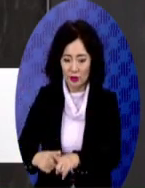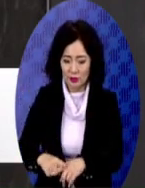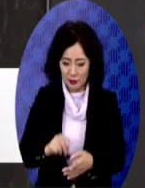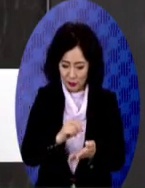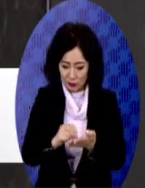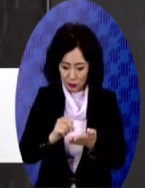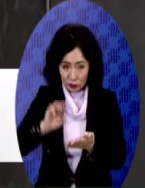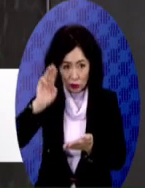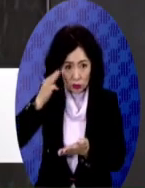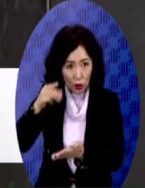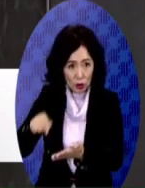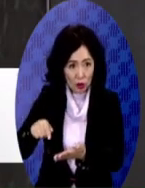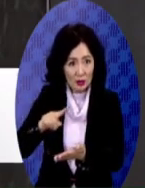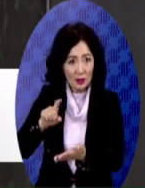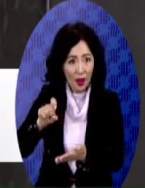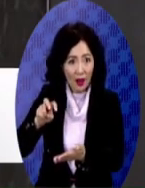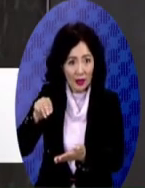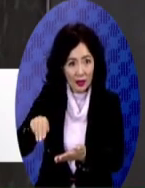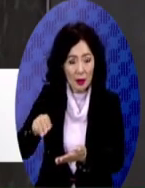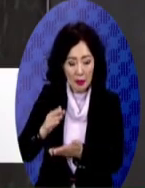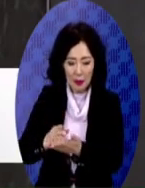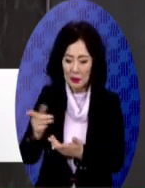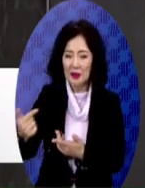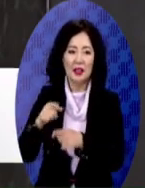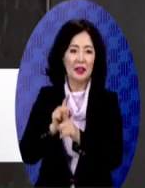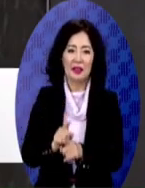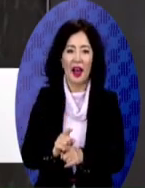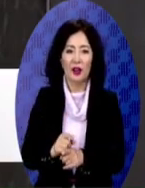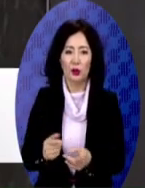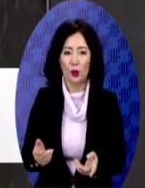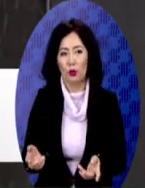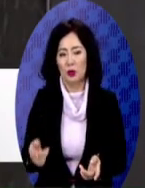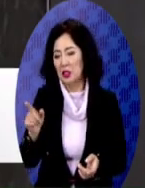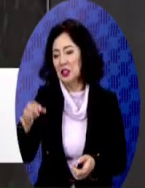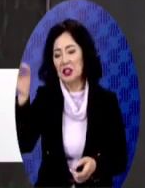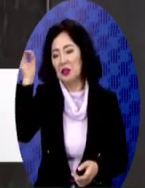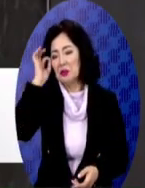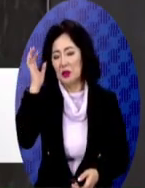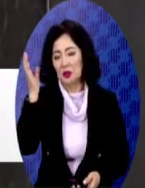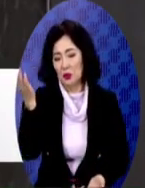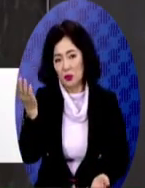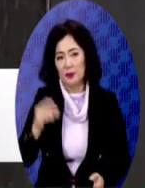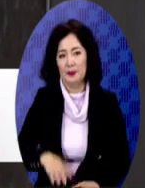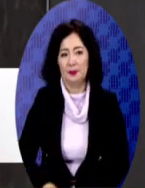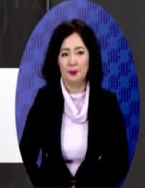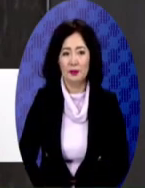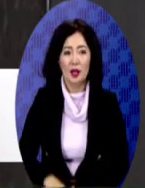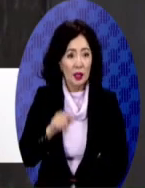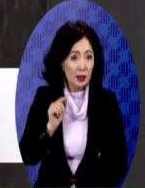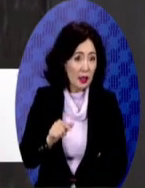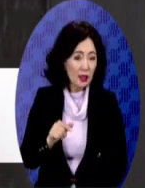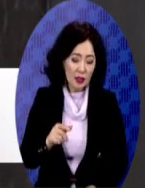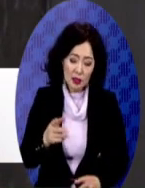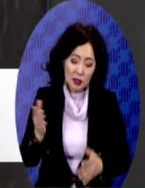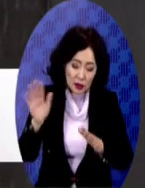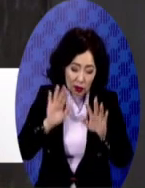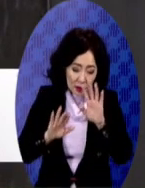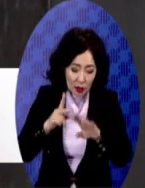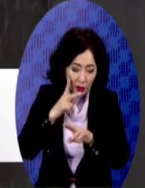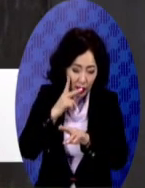Маш тодорхой заалт байна. Энэ хэрэгждэггүй. Энийгээ мэдтгүү. Ингээд эндээс юу харагдаж байна